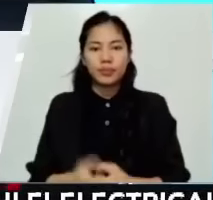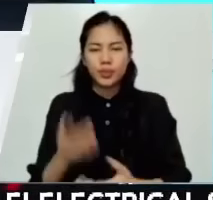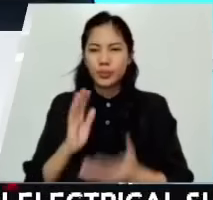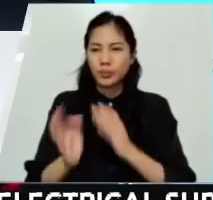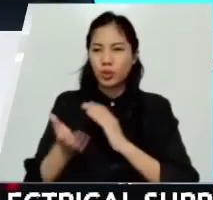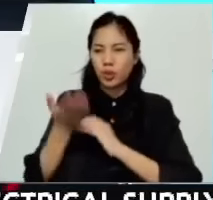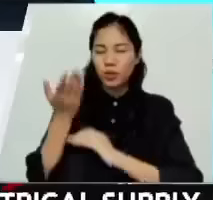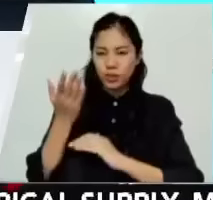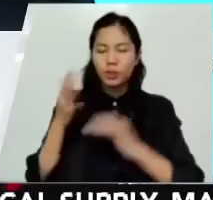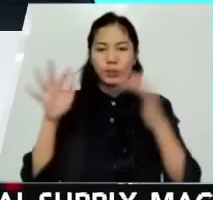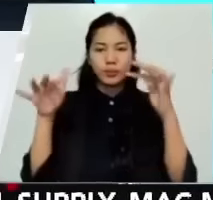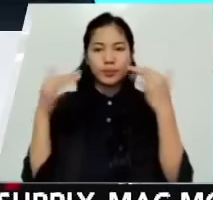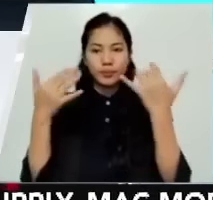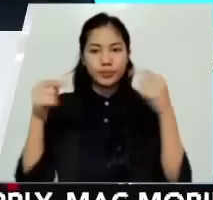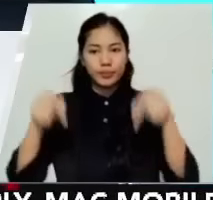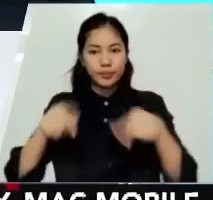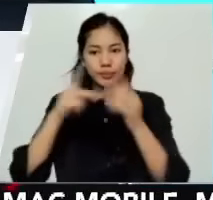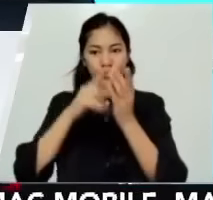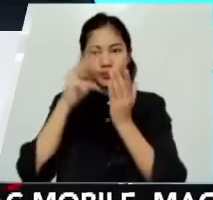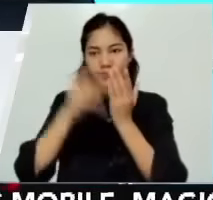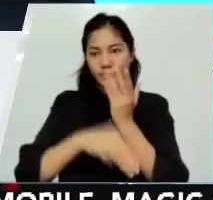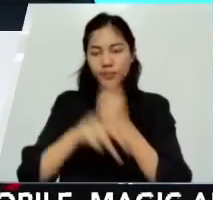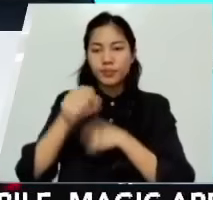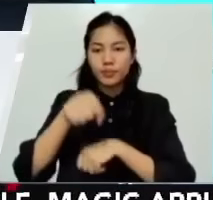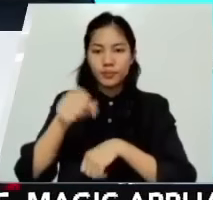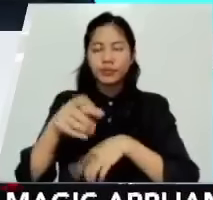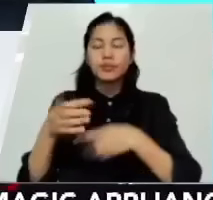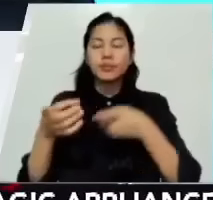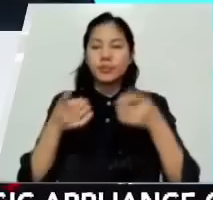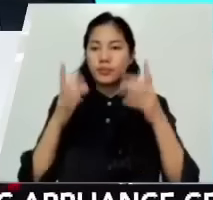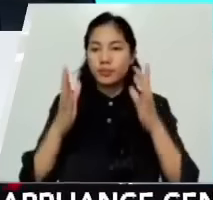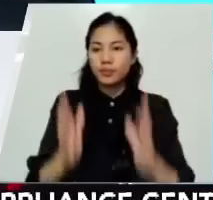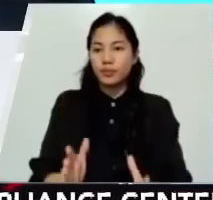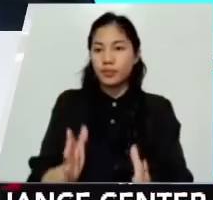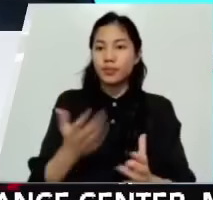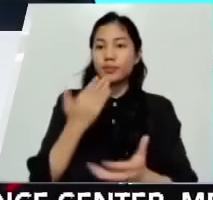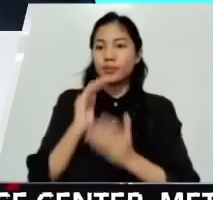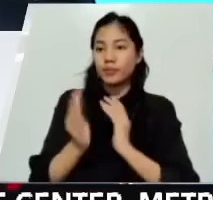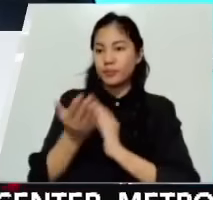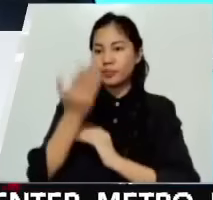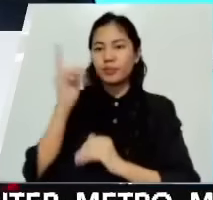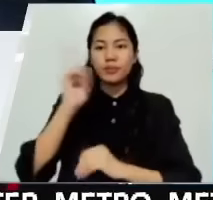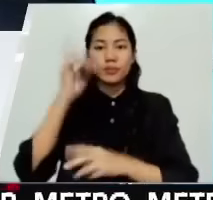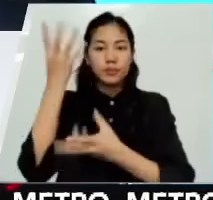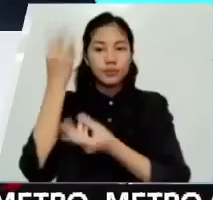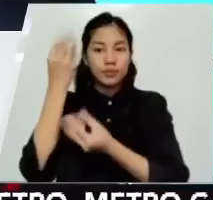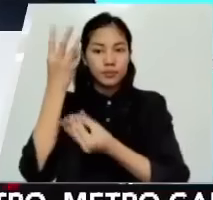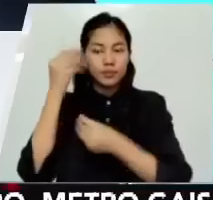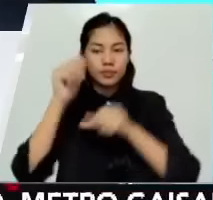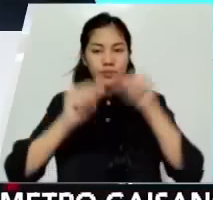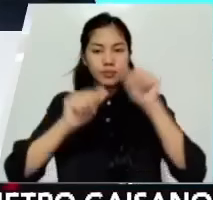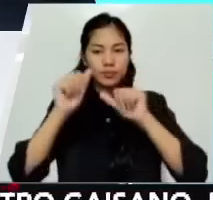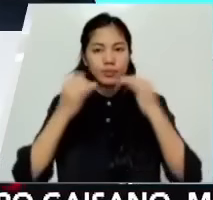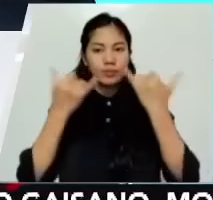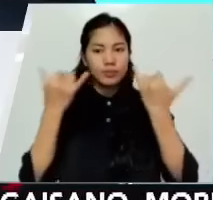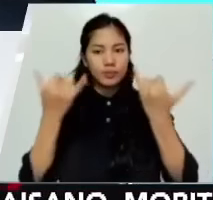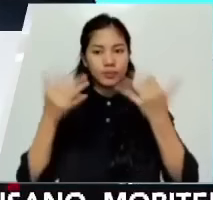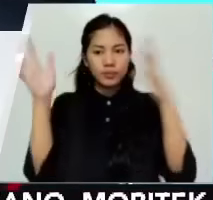inyong programa. Yes, Director, good morning po. Ano na ho ang latest assessment niyo sa epekto po ng masamang panahon dyan sa Davao